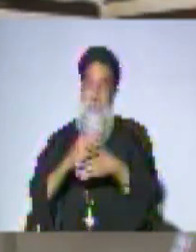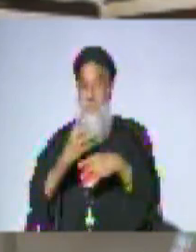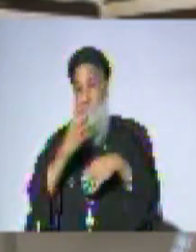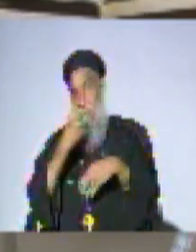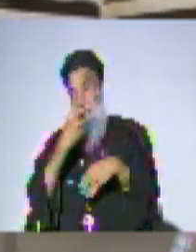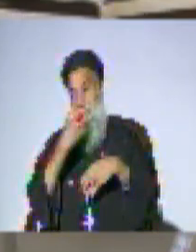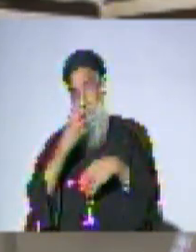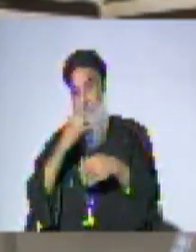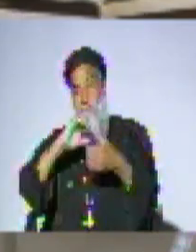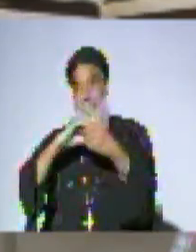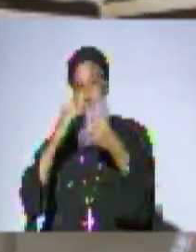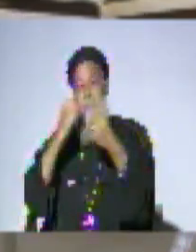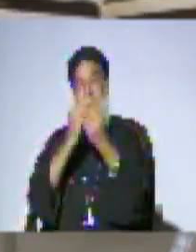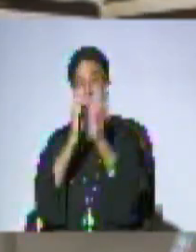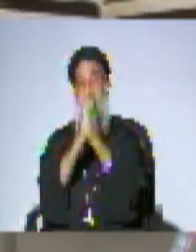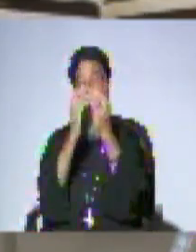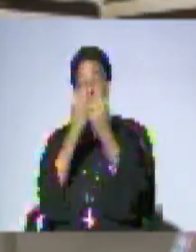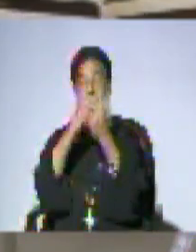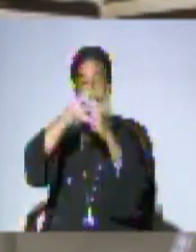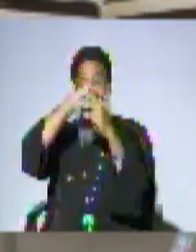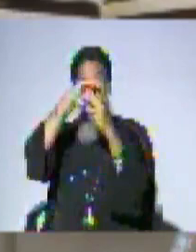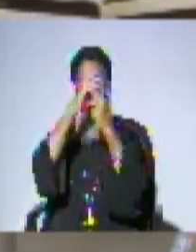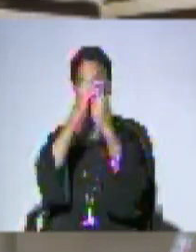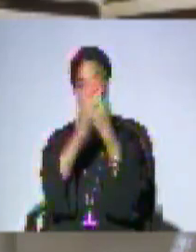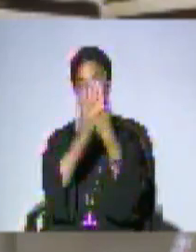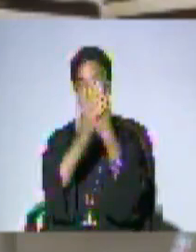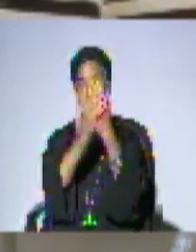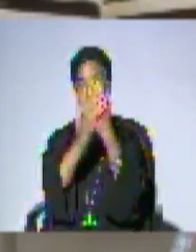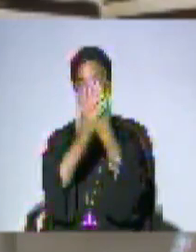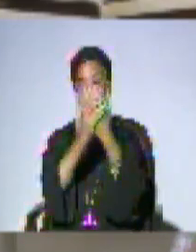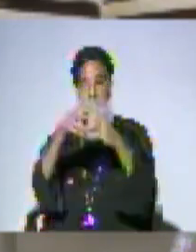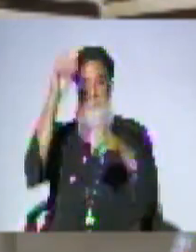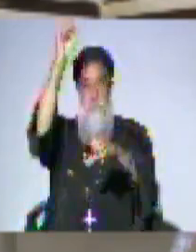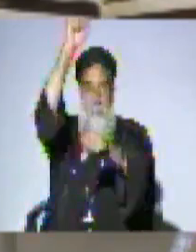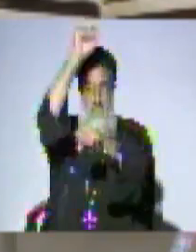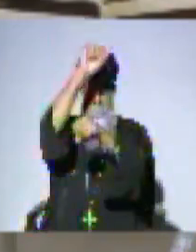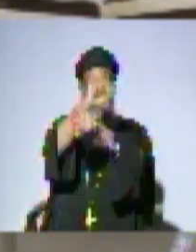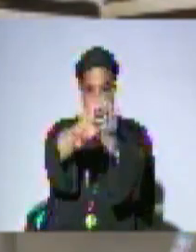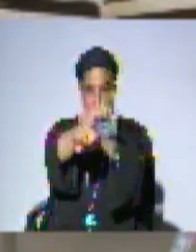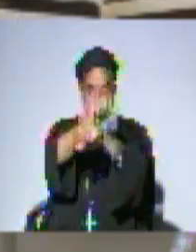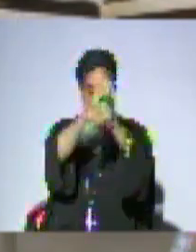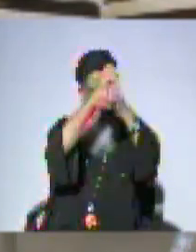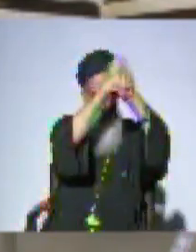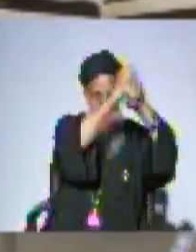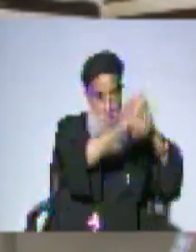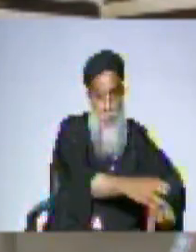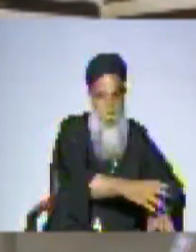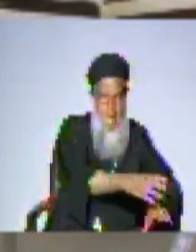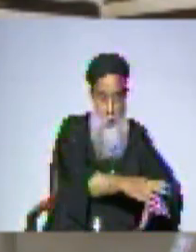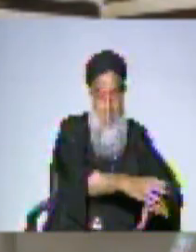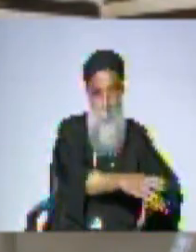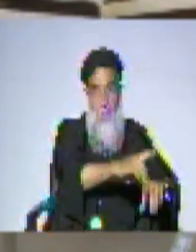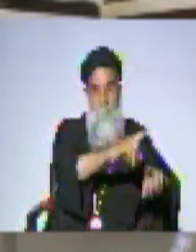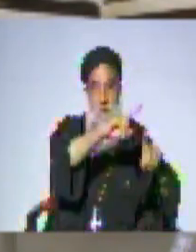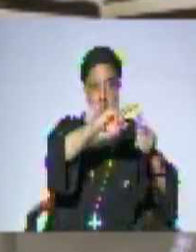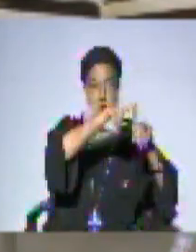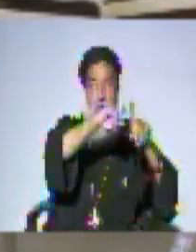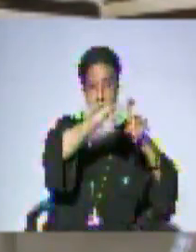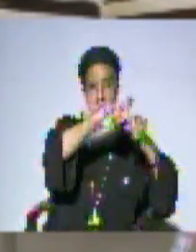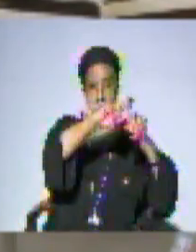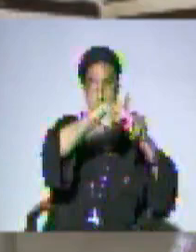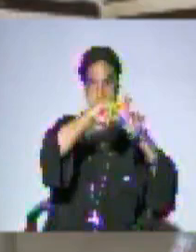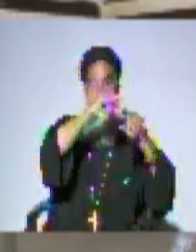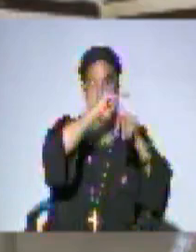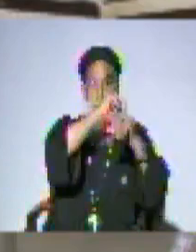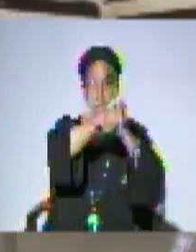الروح بقى متحدة باللاهوت، قبضت على الشيطان ونزلته إلى الجحيم،